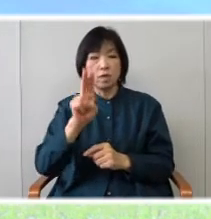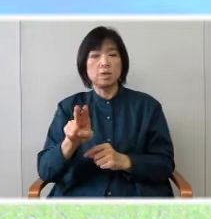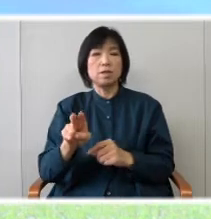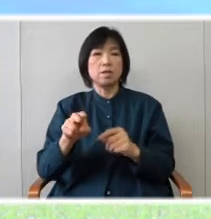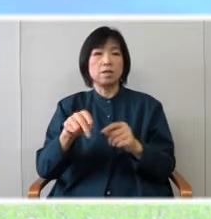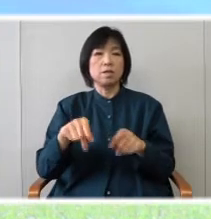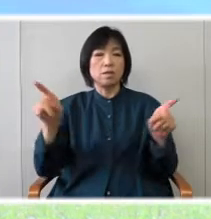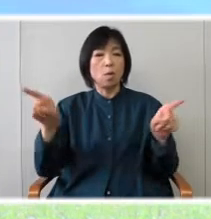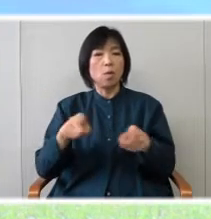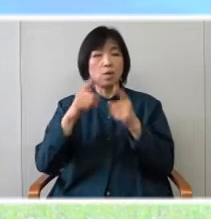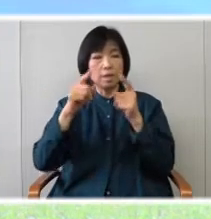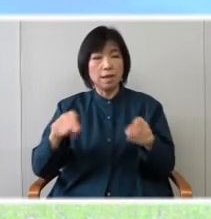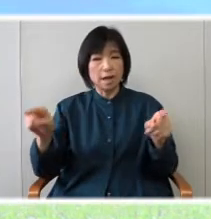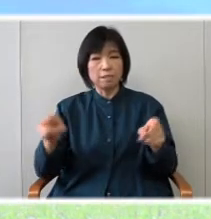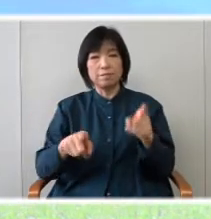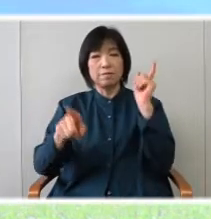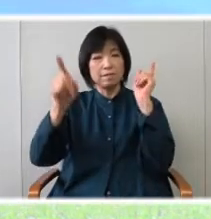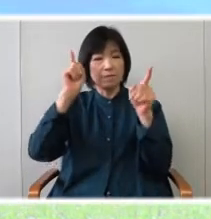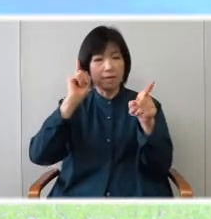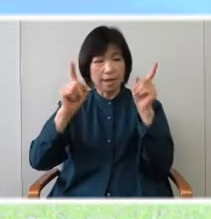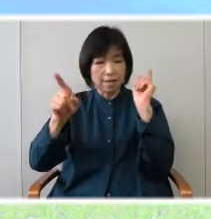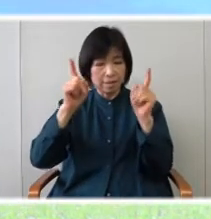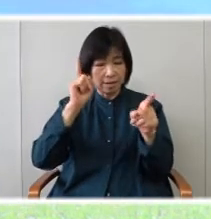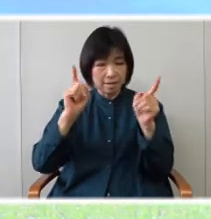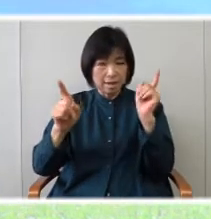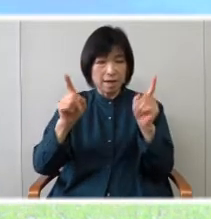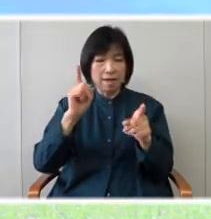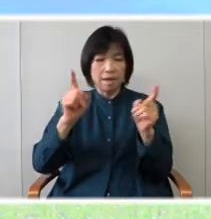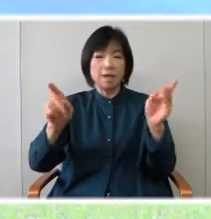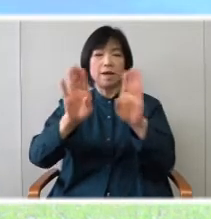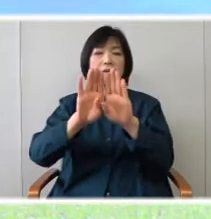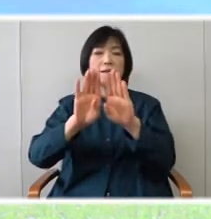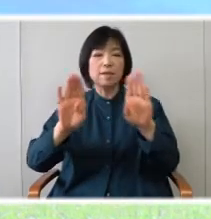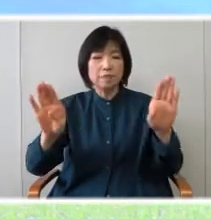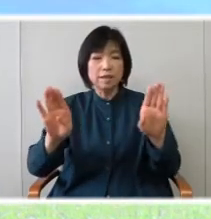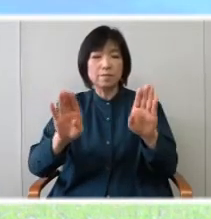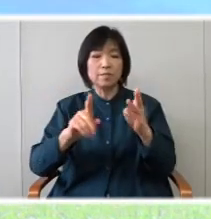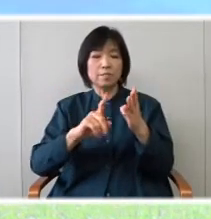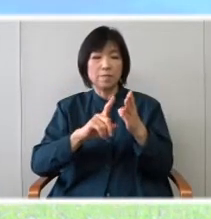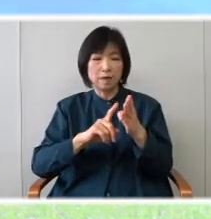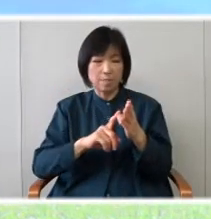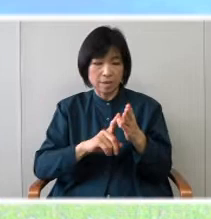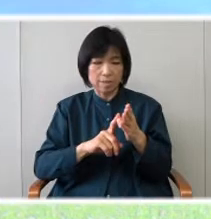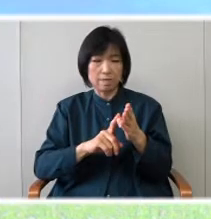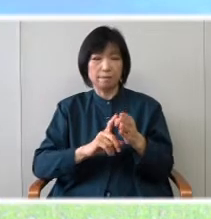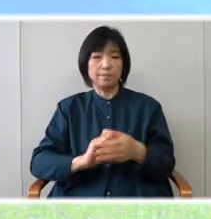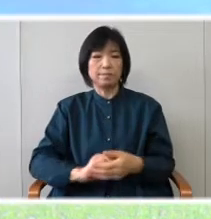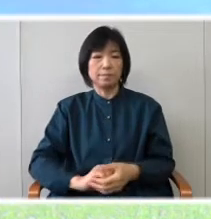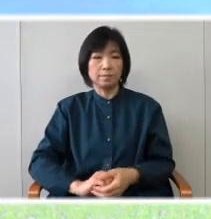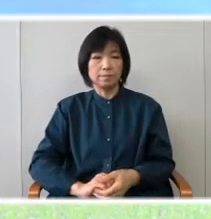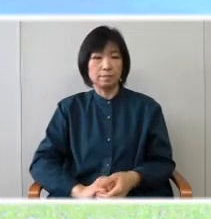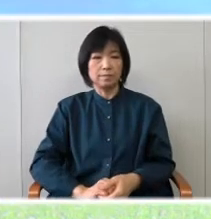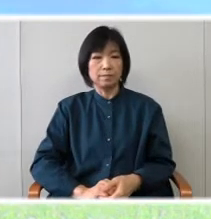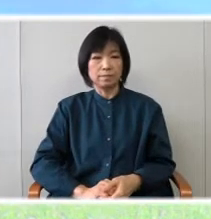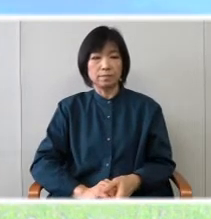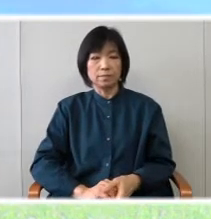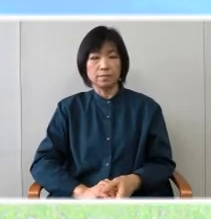部が高遠町の文化体育館、それから第2部が午後の同じ